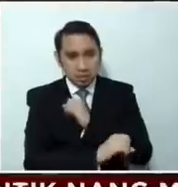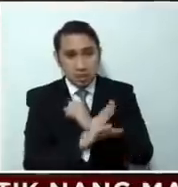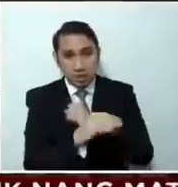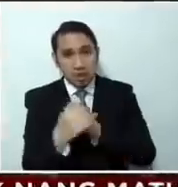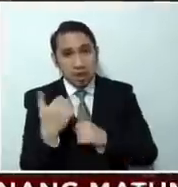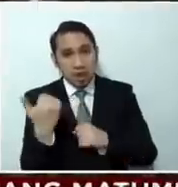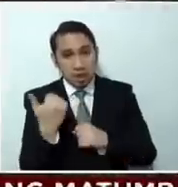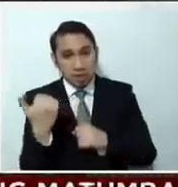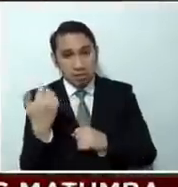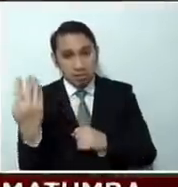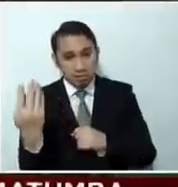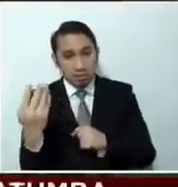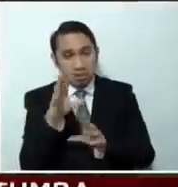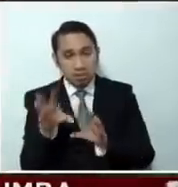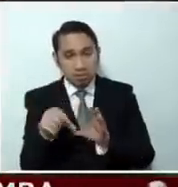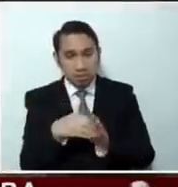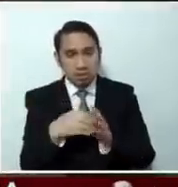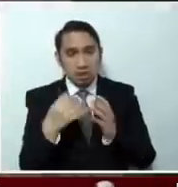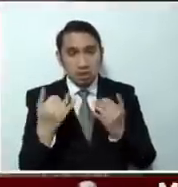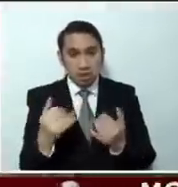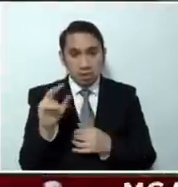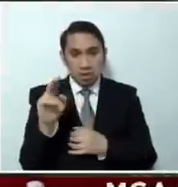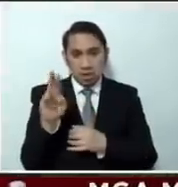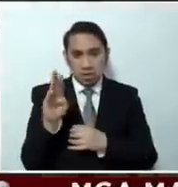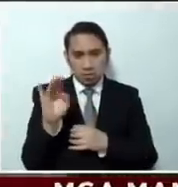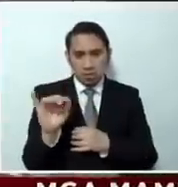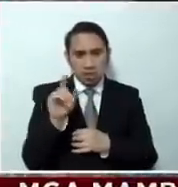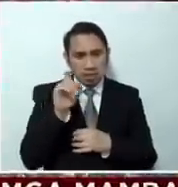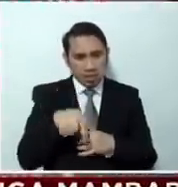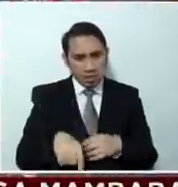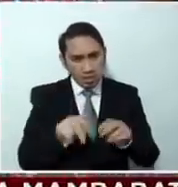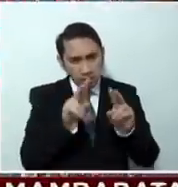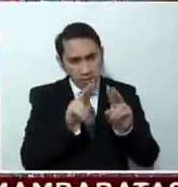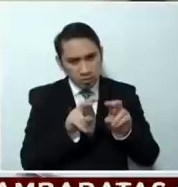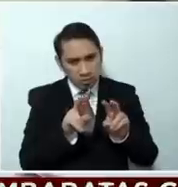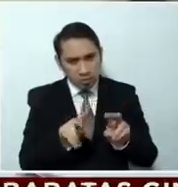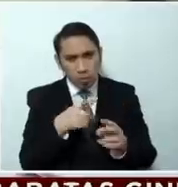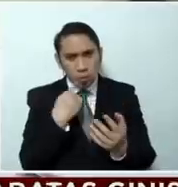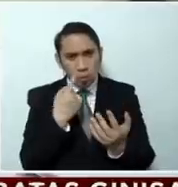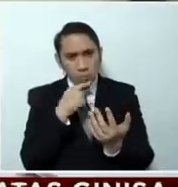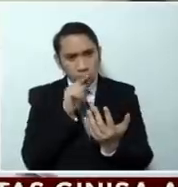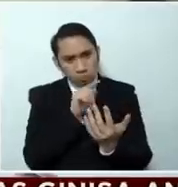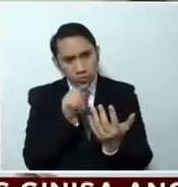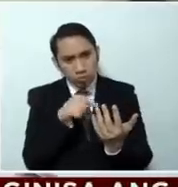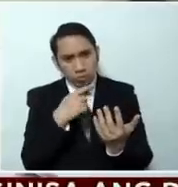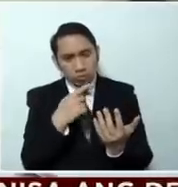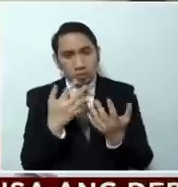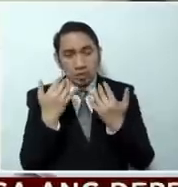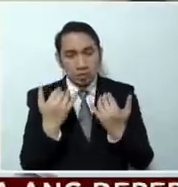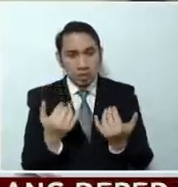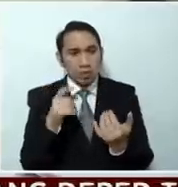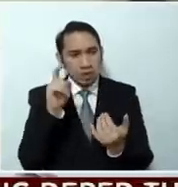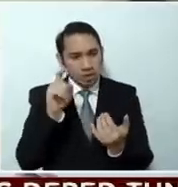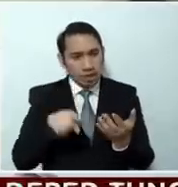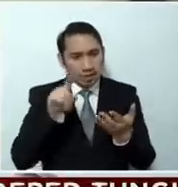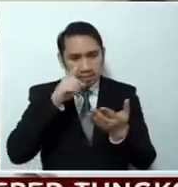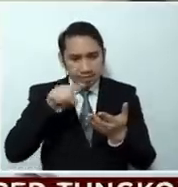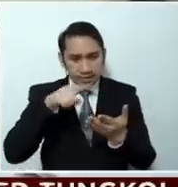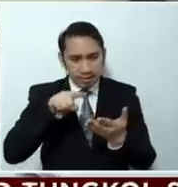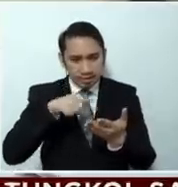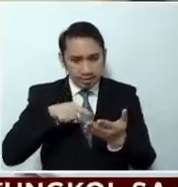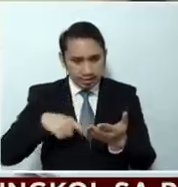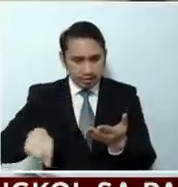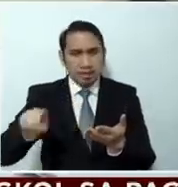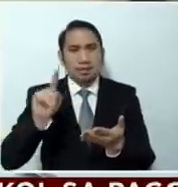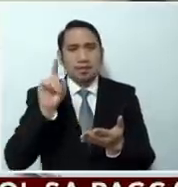Babala ng NBI, kilatising mabuti ang mga katransaksyon. Extra effort sa pag-verify ng